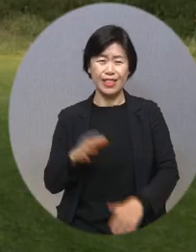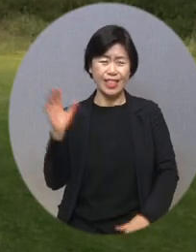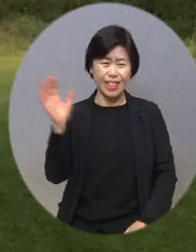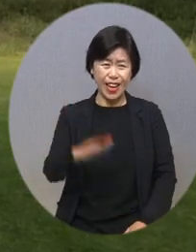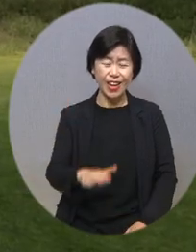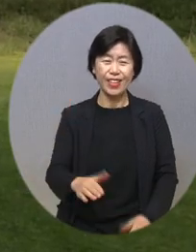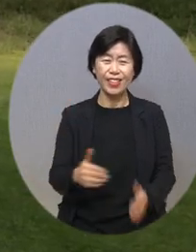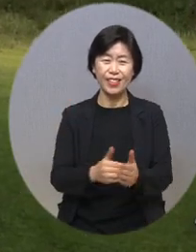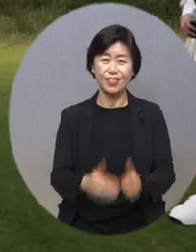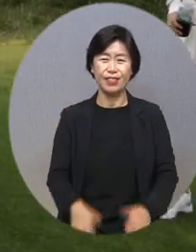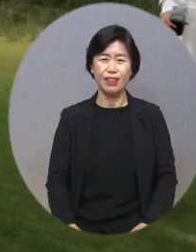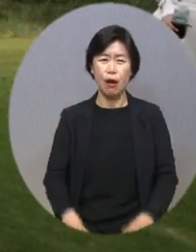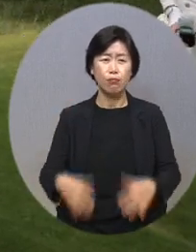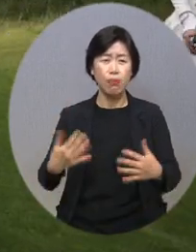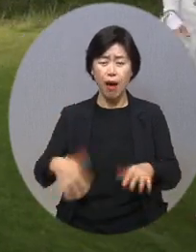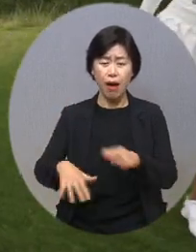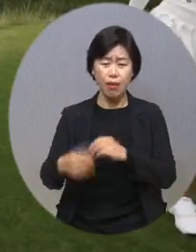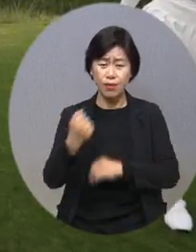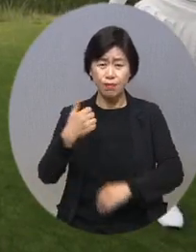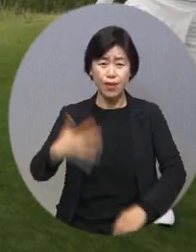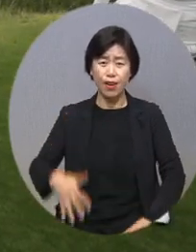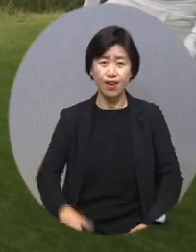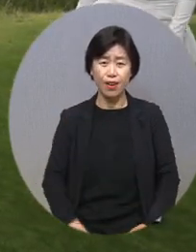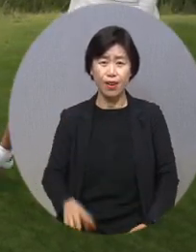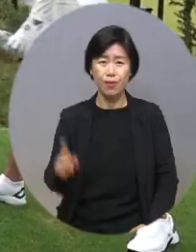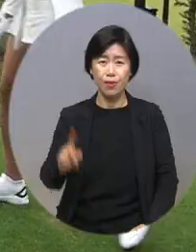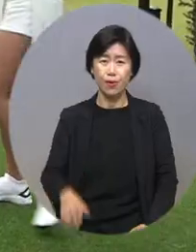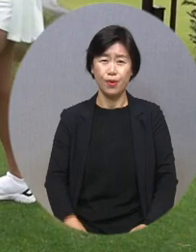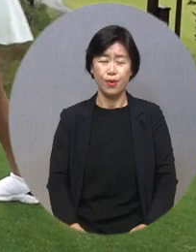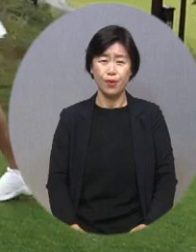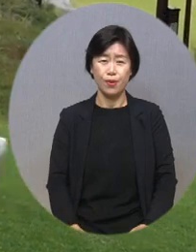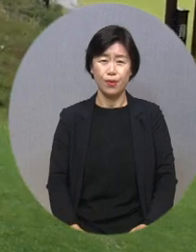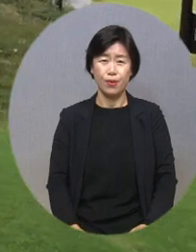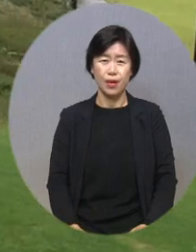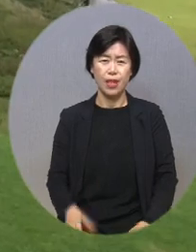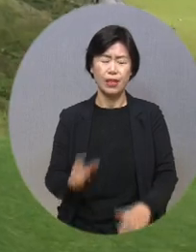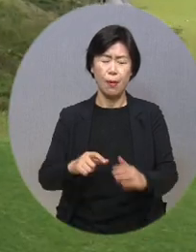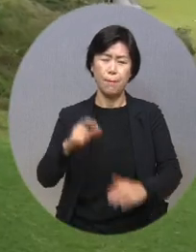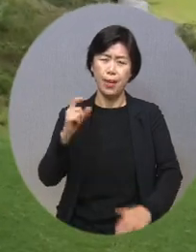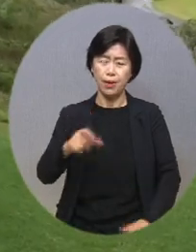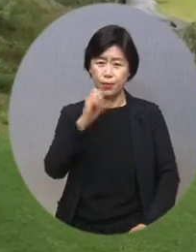무서워. 아 약했어. 왜 이렇게 약하게 때렸어? 손이 너무 아파. 세게 때렸어.